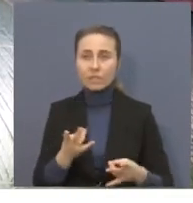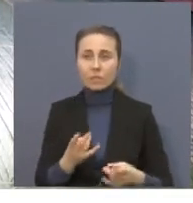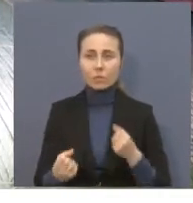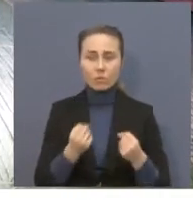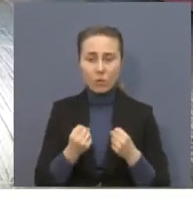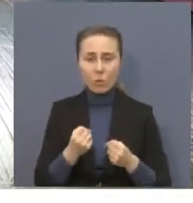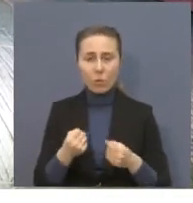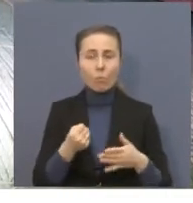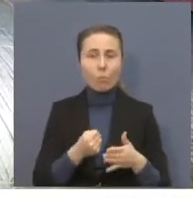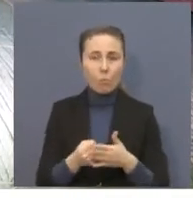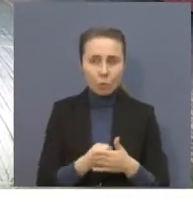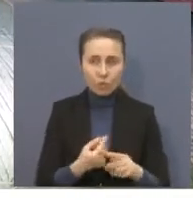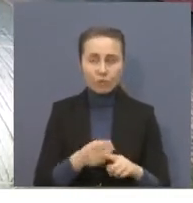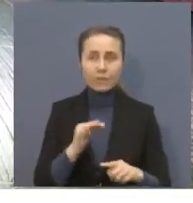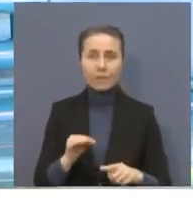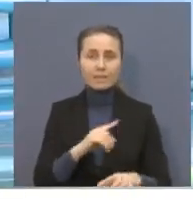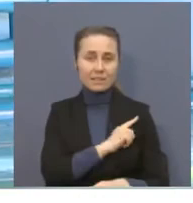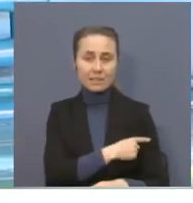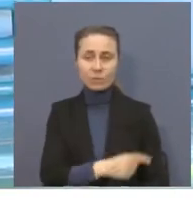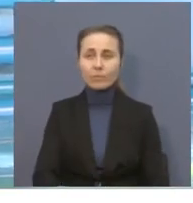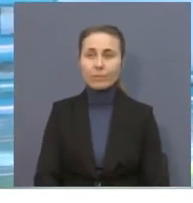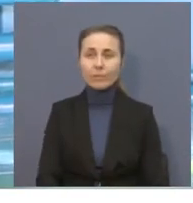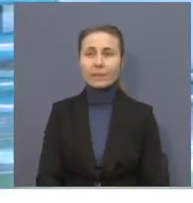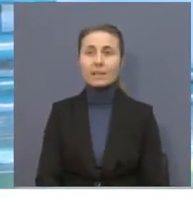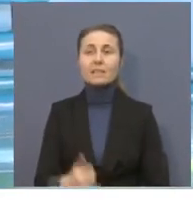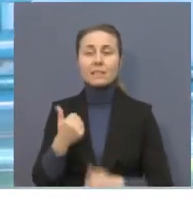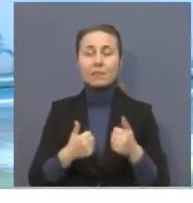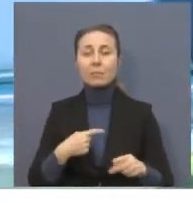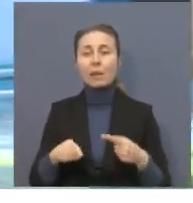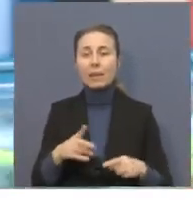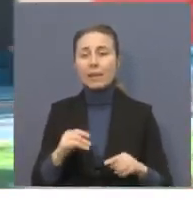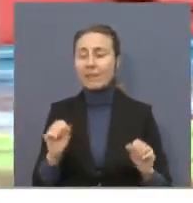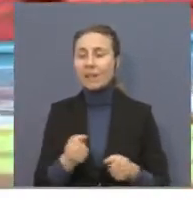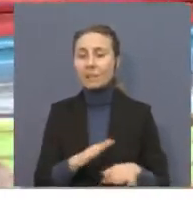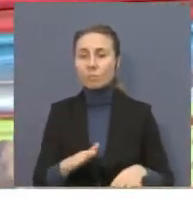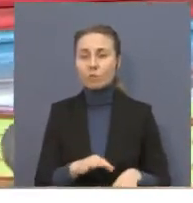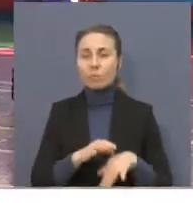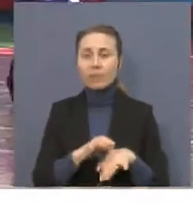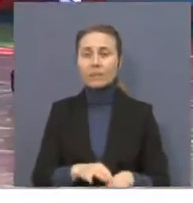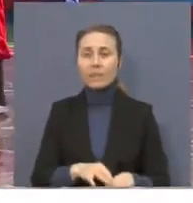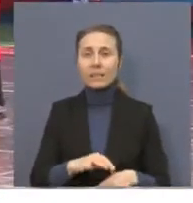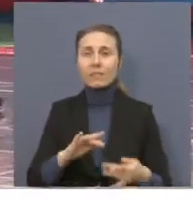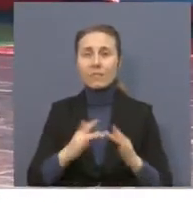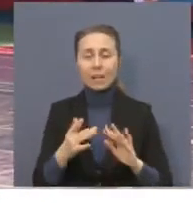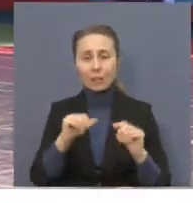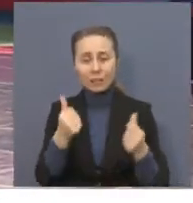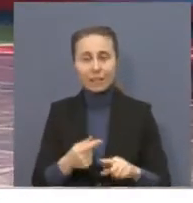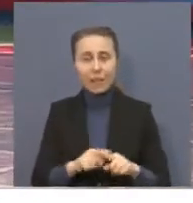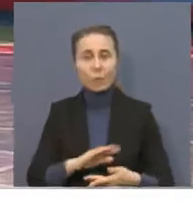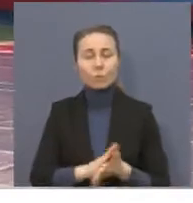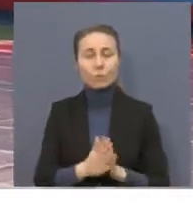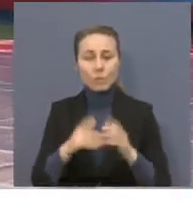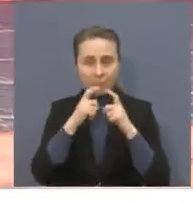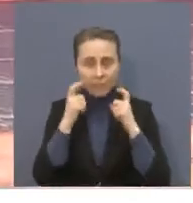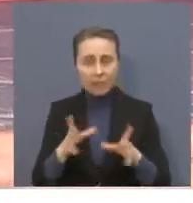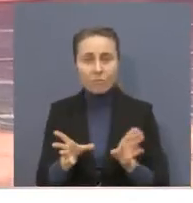жесткость, упорство и силу. Соревнования по футболу невозможно проводить в формате онлайн. По словам тренера, в условиях карантина